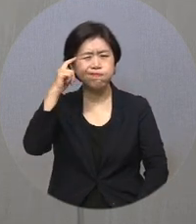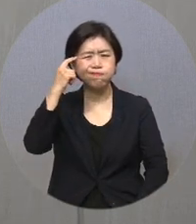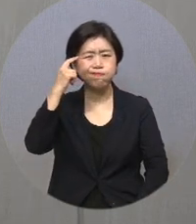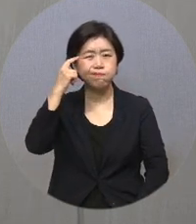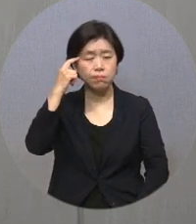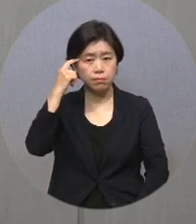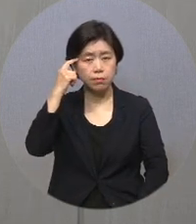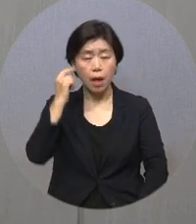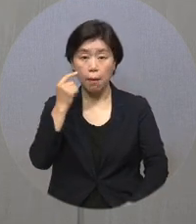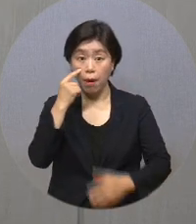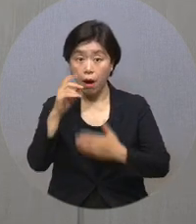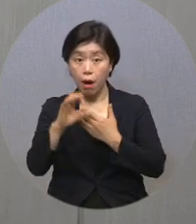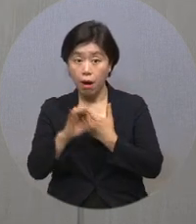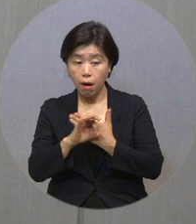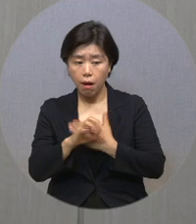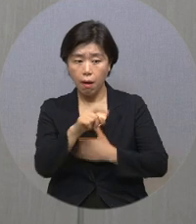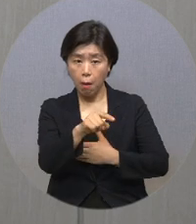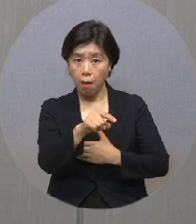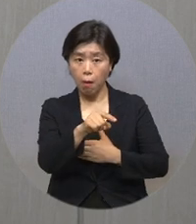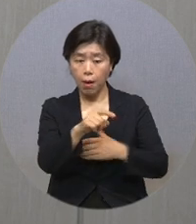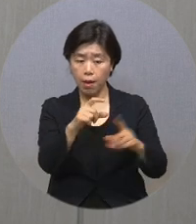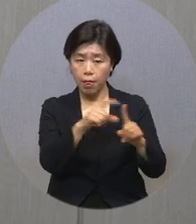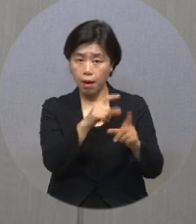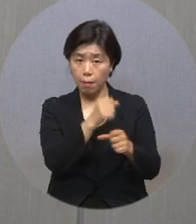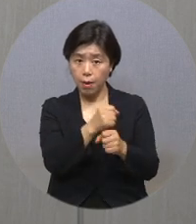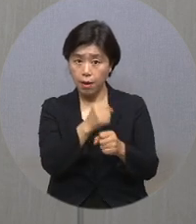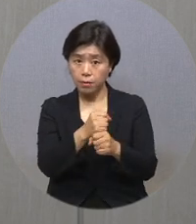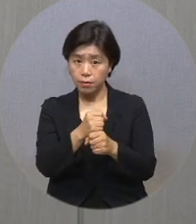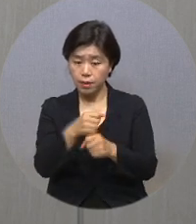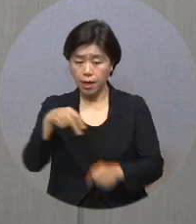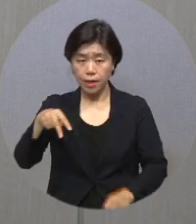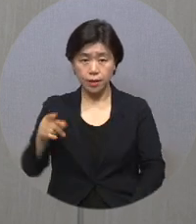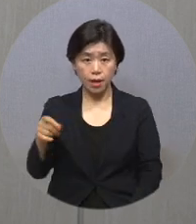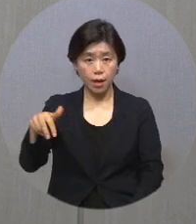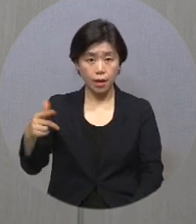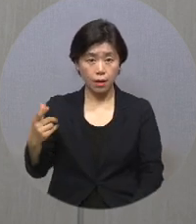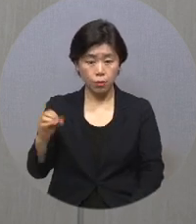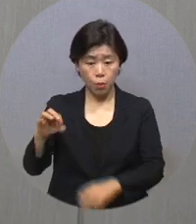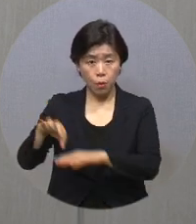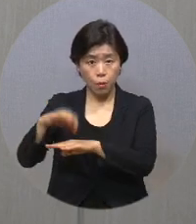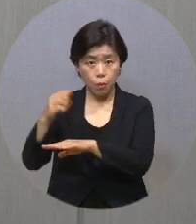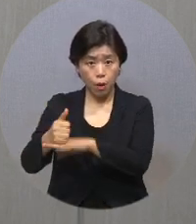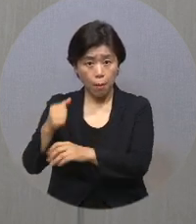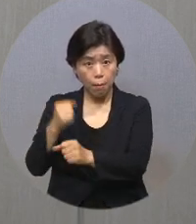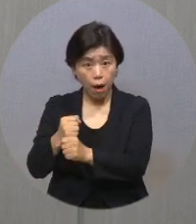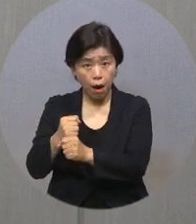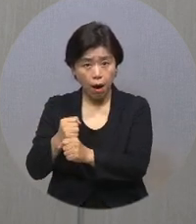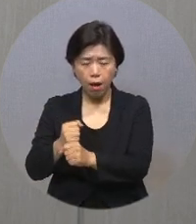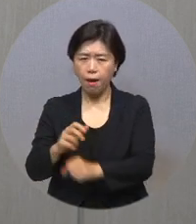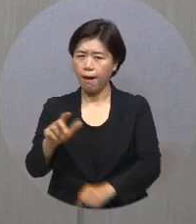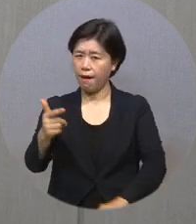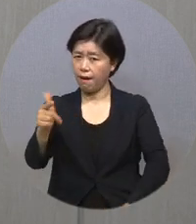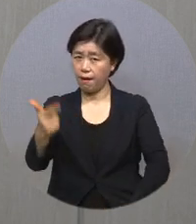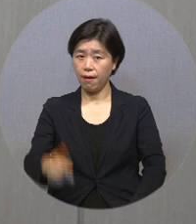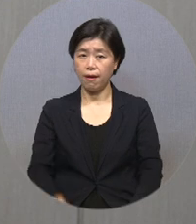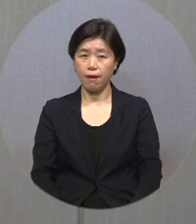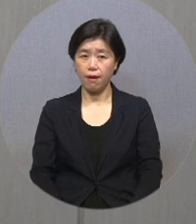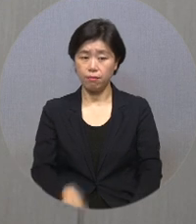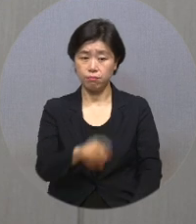만일 세종대왕님이 만들었나요? 아니잖아요. 이 단어를